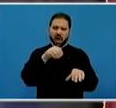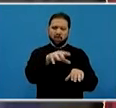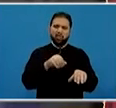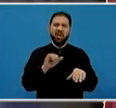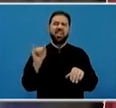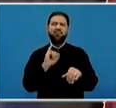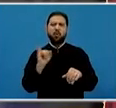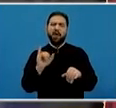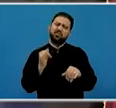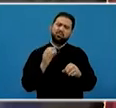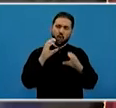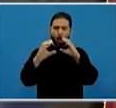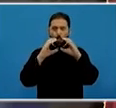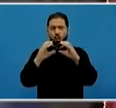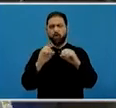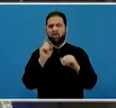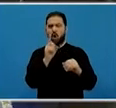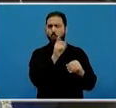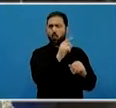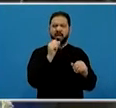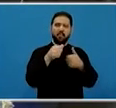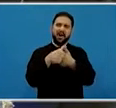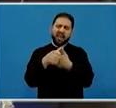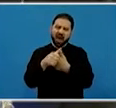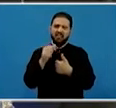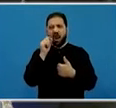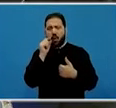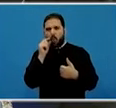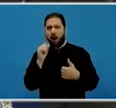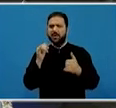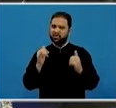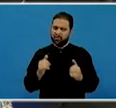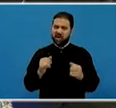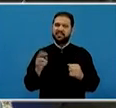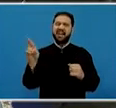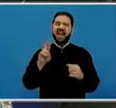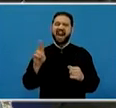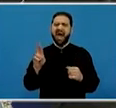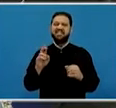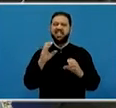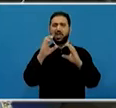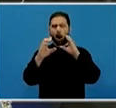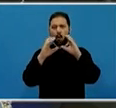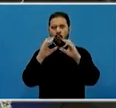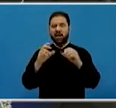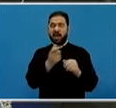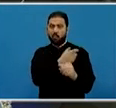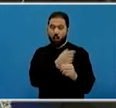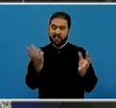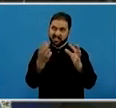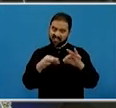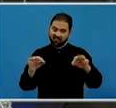și comunice cu anumite persoane. Și această relație de comunicare, această necesitate, cred că poate să